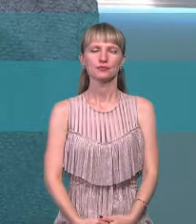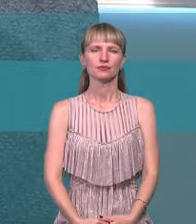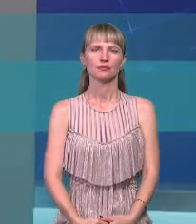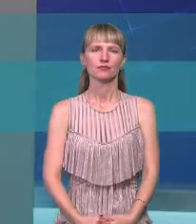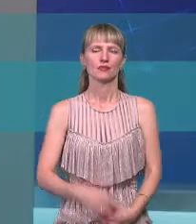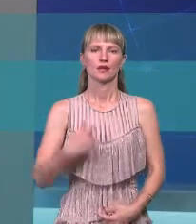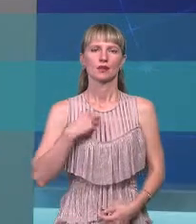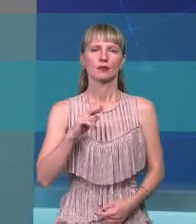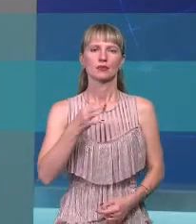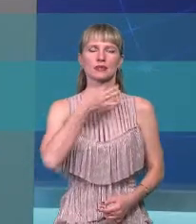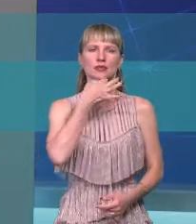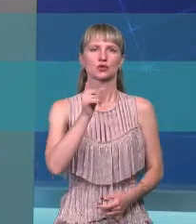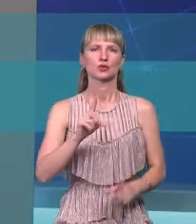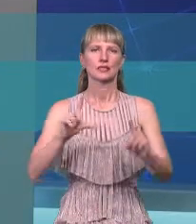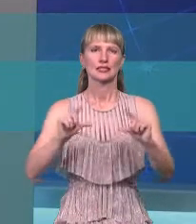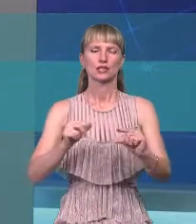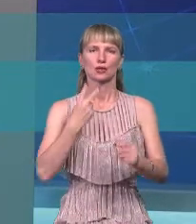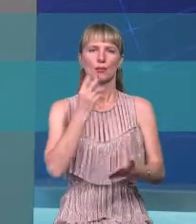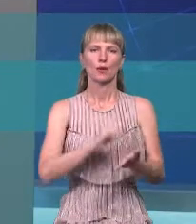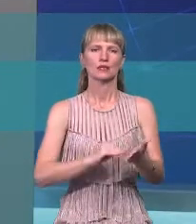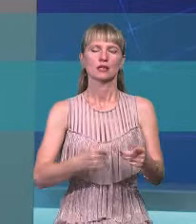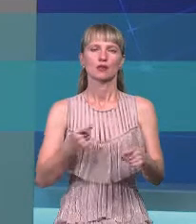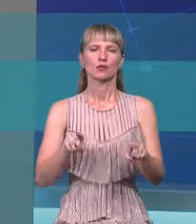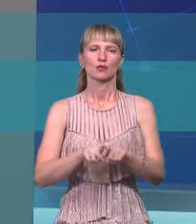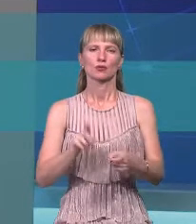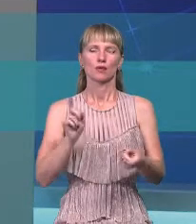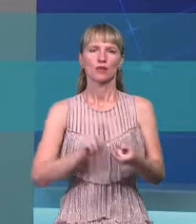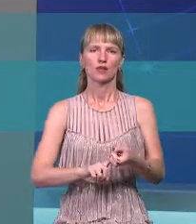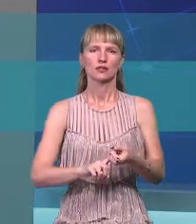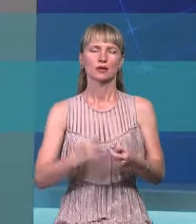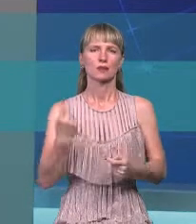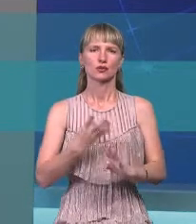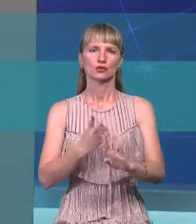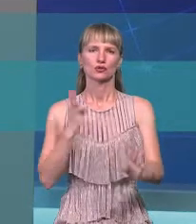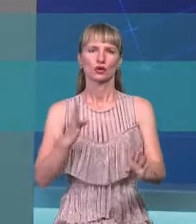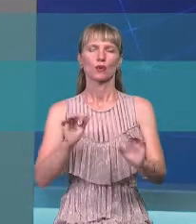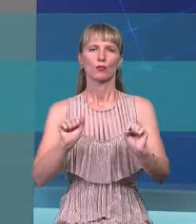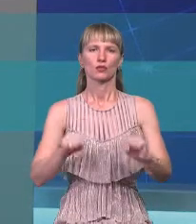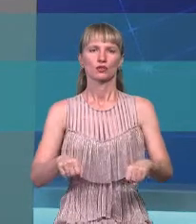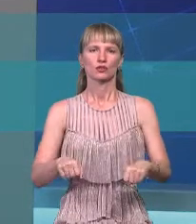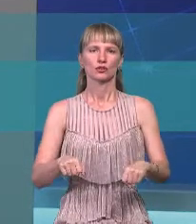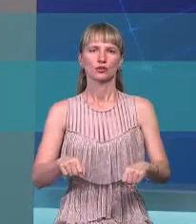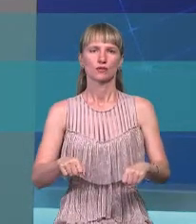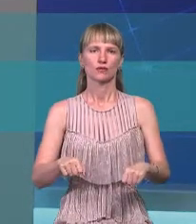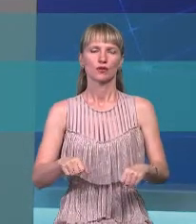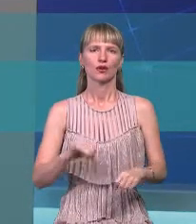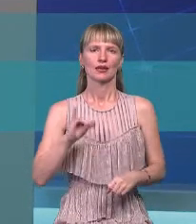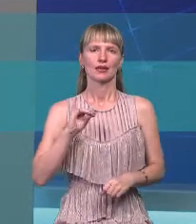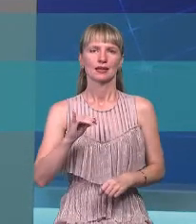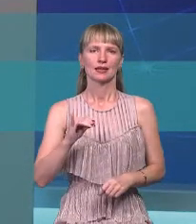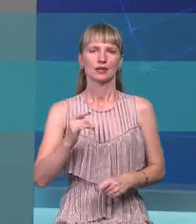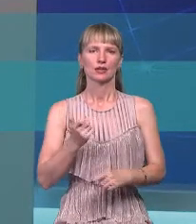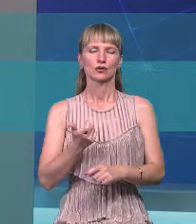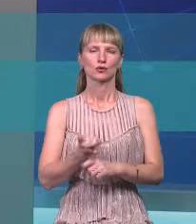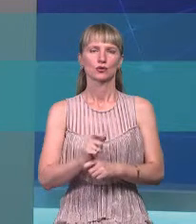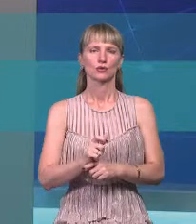Я би сказав, що зниження показників тут пов'язано, в першу чергу, можливо, і не дуже